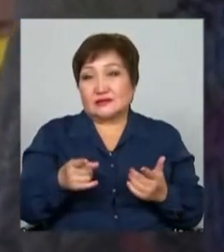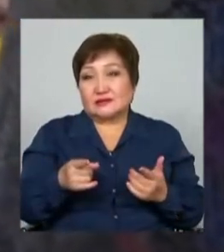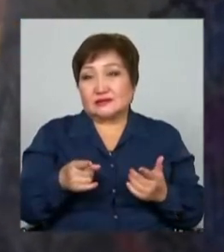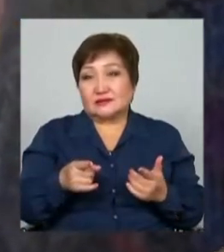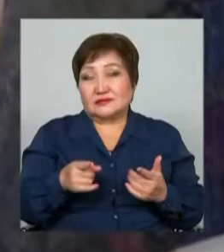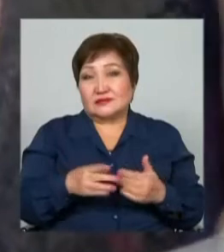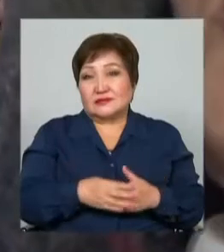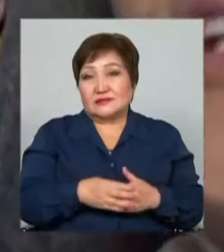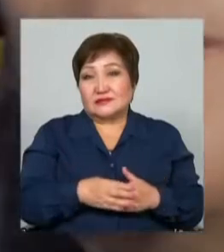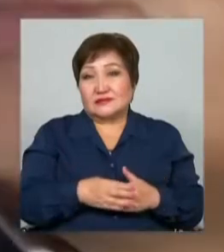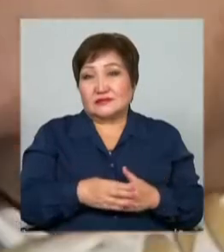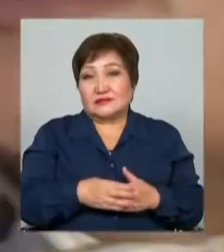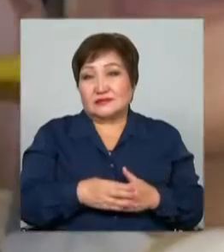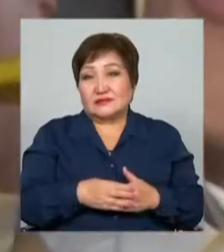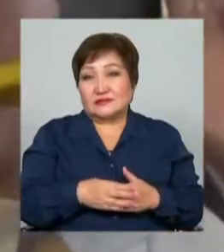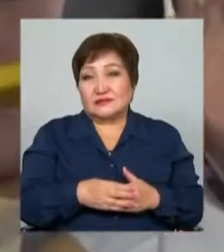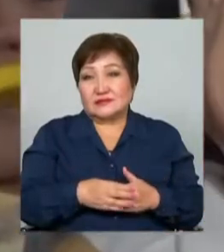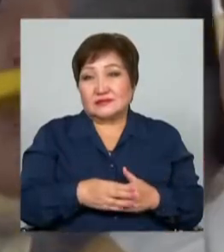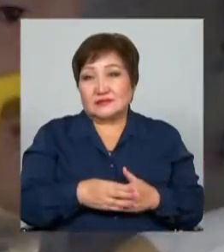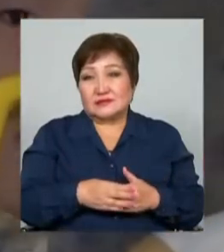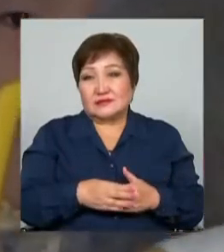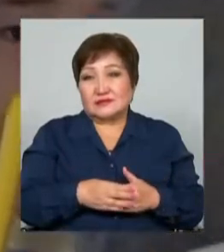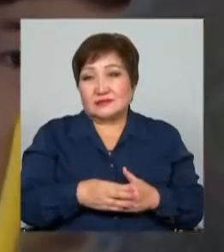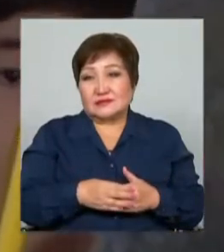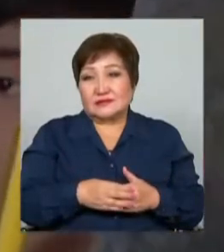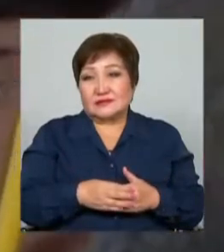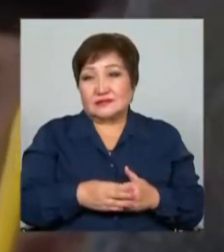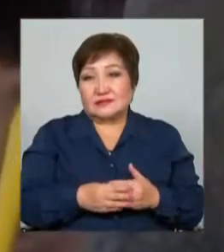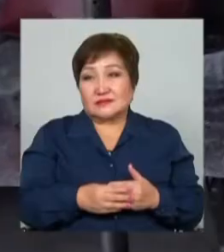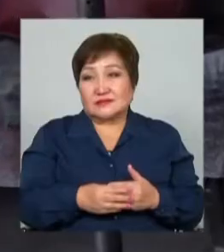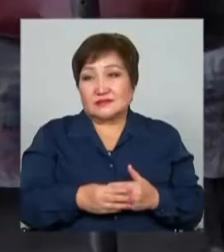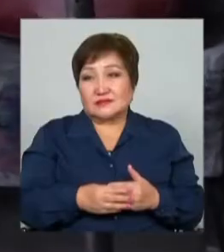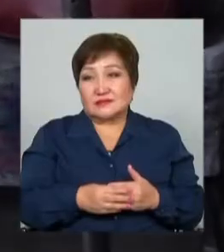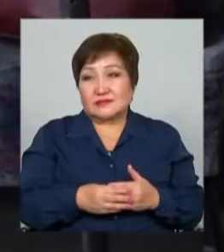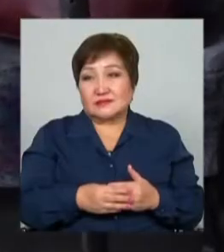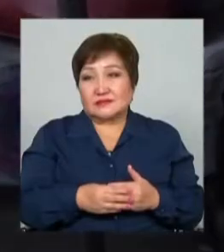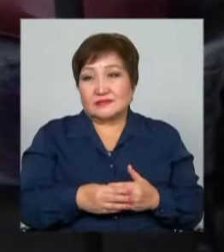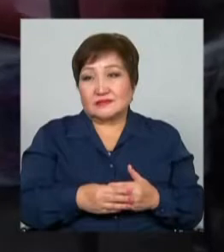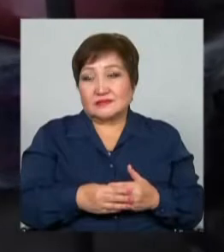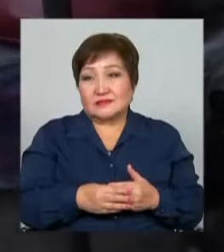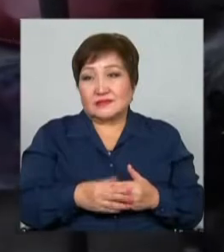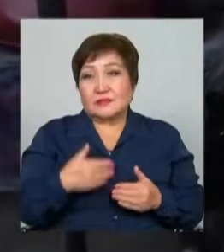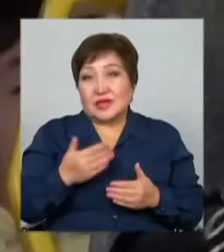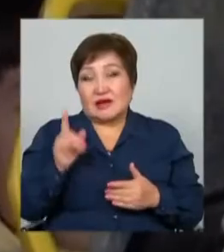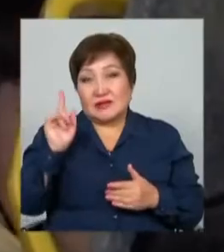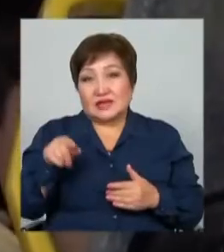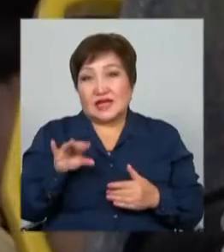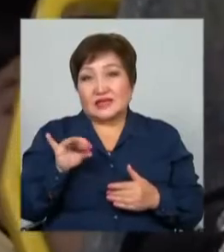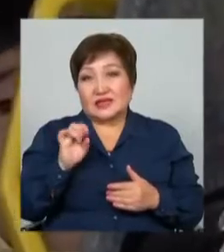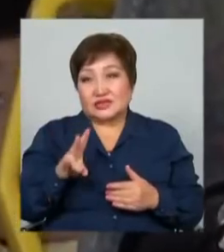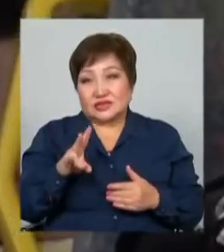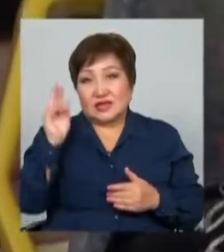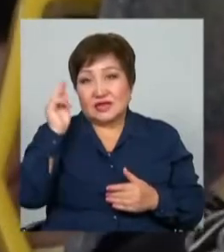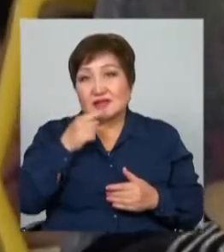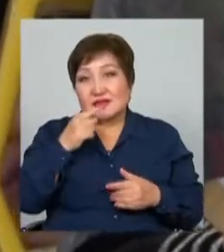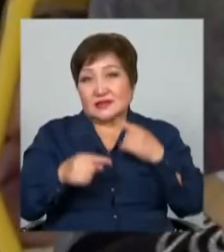басқа жерде не болғанын өз елімде балдар мектеп оқыды, иранша, иран